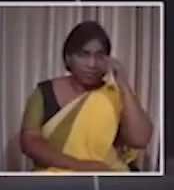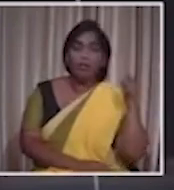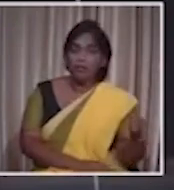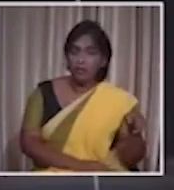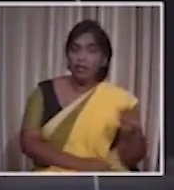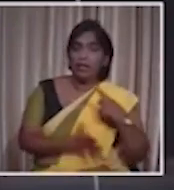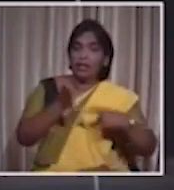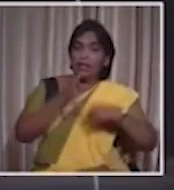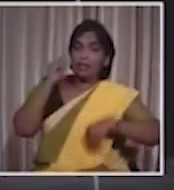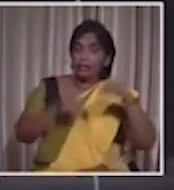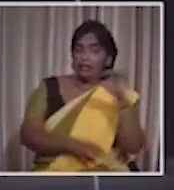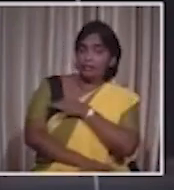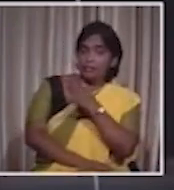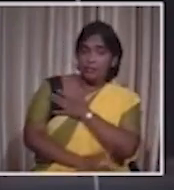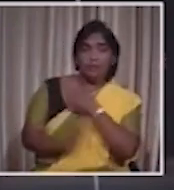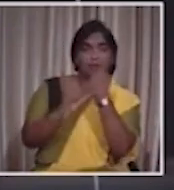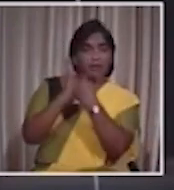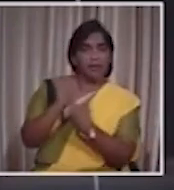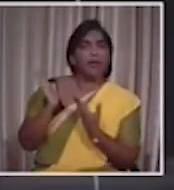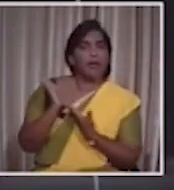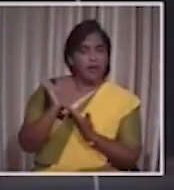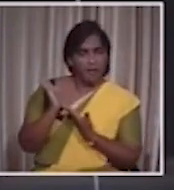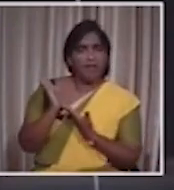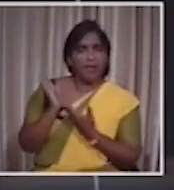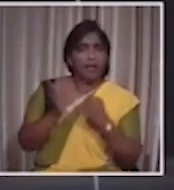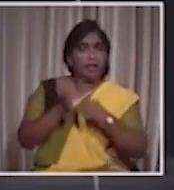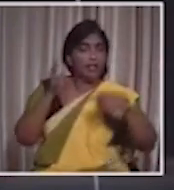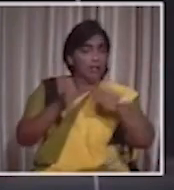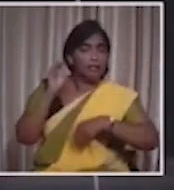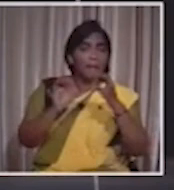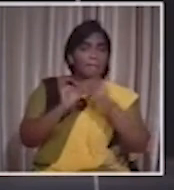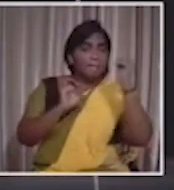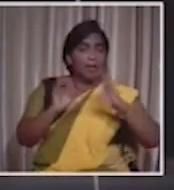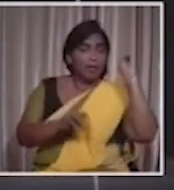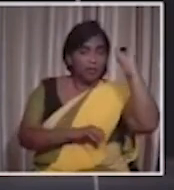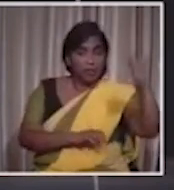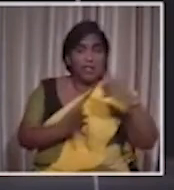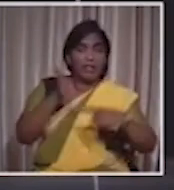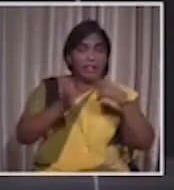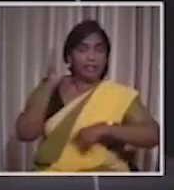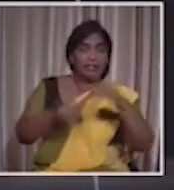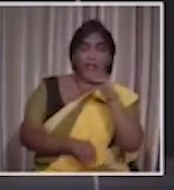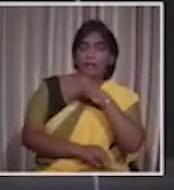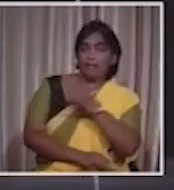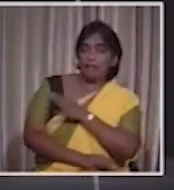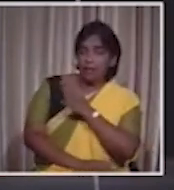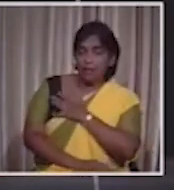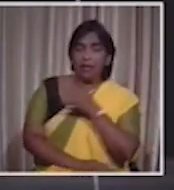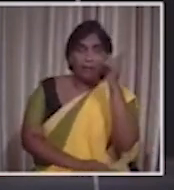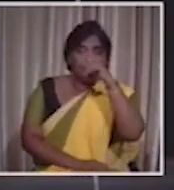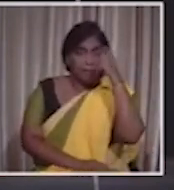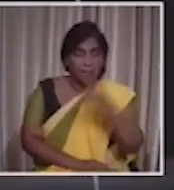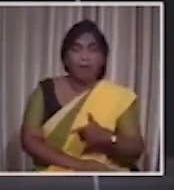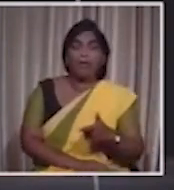මෙයාව දේශපාලන පරිගැණීම් ලයිස්තුවේ ඉන්නවා මේ ආණ්ඩුවේ. මෙයා දාලා දිනවා මෙයාව මඩකලපුවේ දැම්මයි කියලා දේශපාලන පරිගැණීම්. මෙයාට පඩි